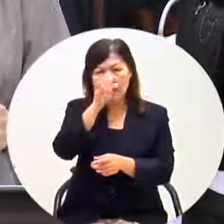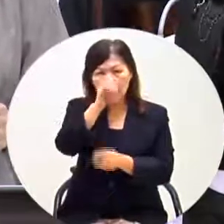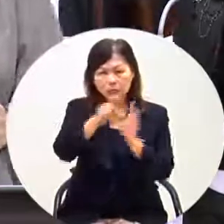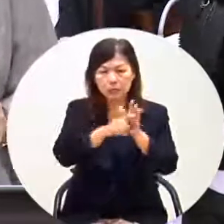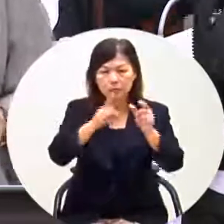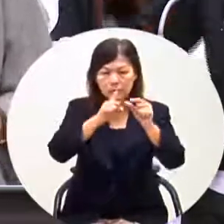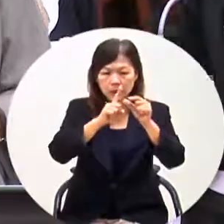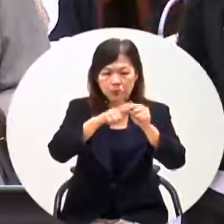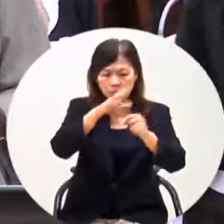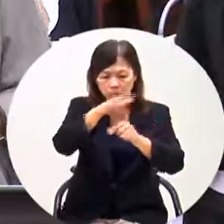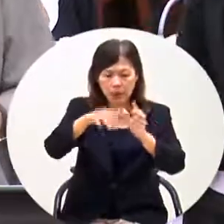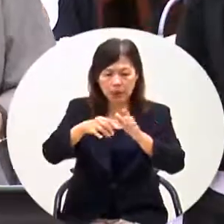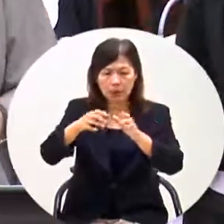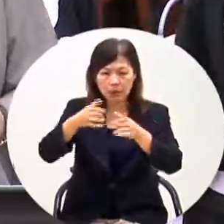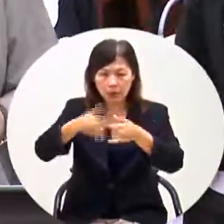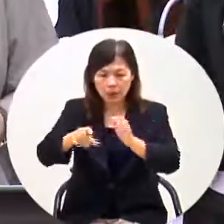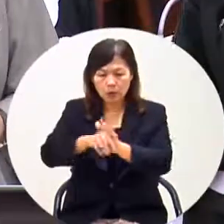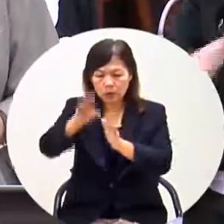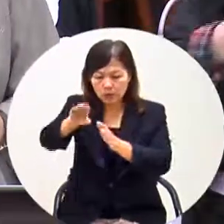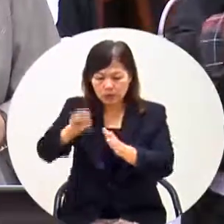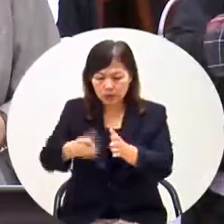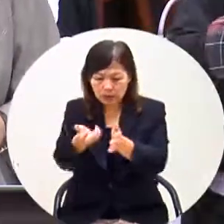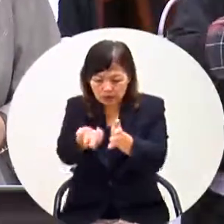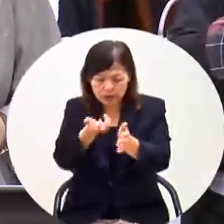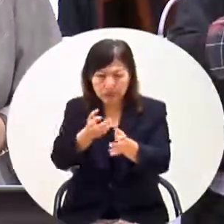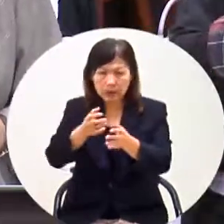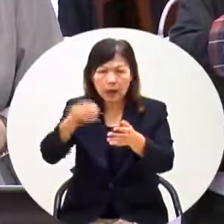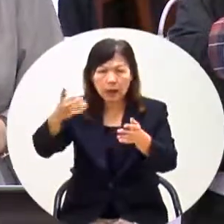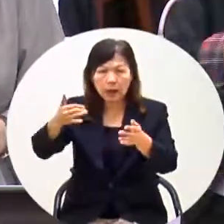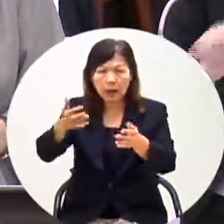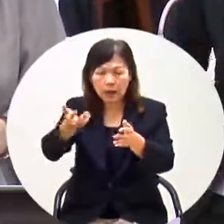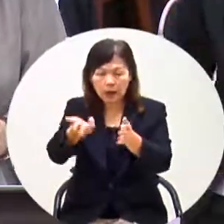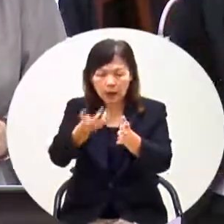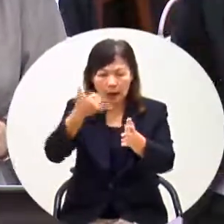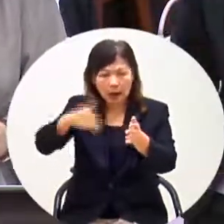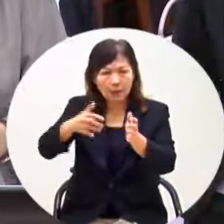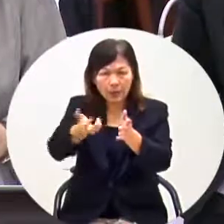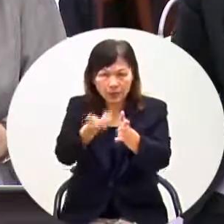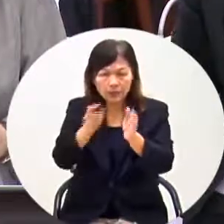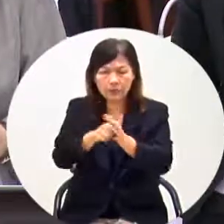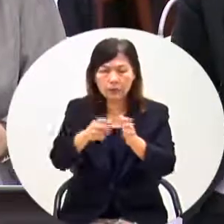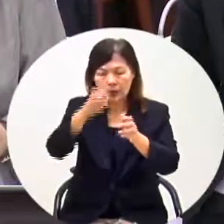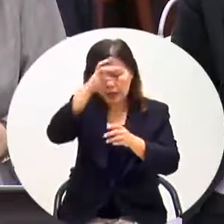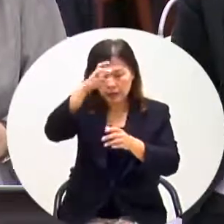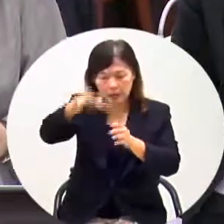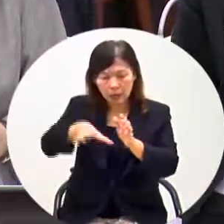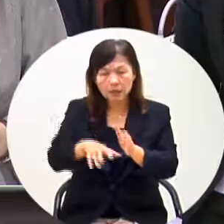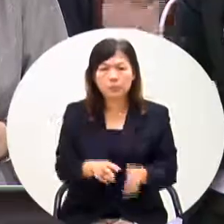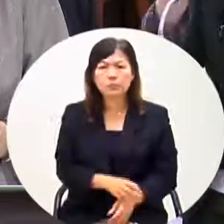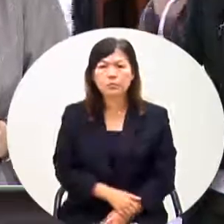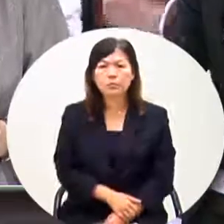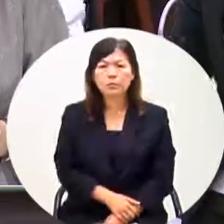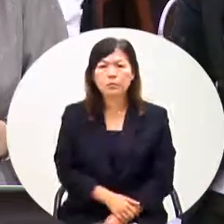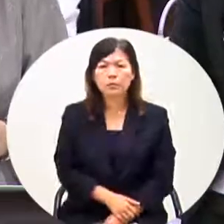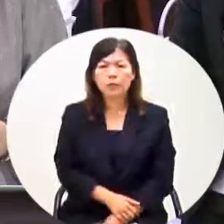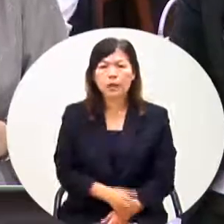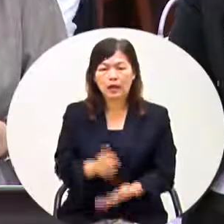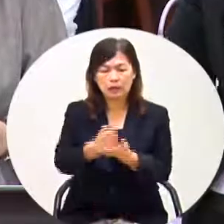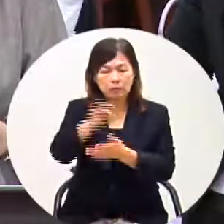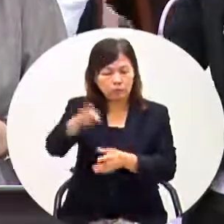停车位之前，警察局长，麻烦你留意一下，要交代部